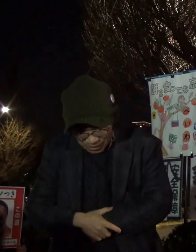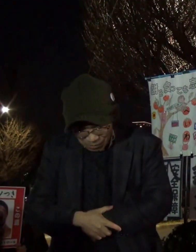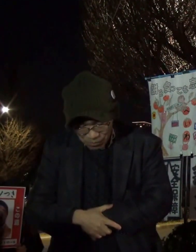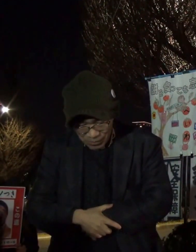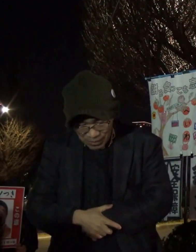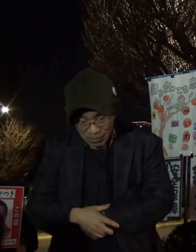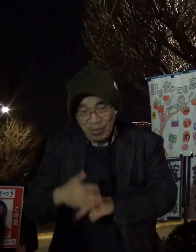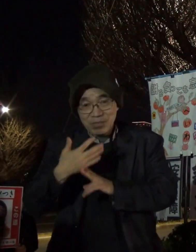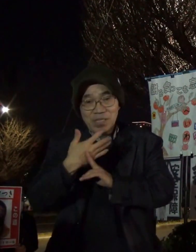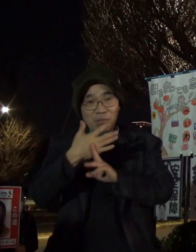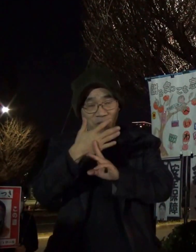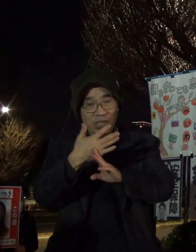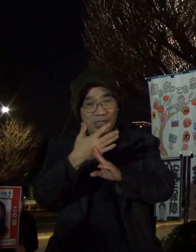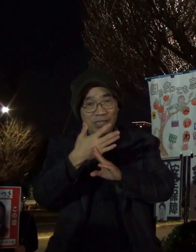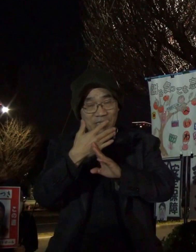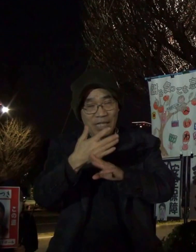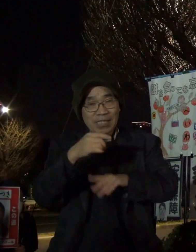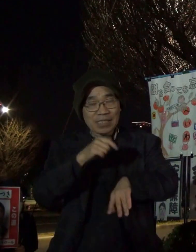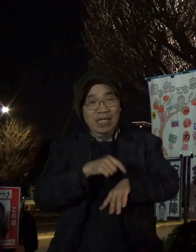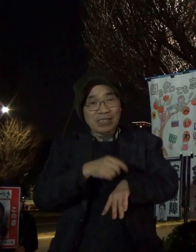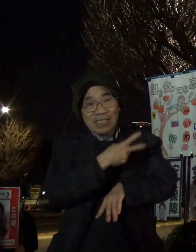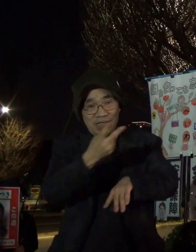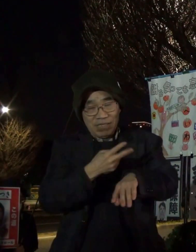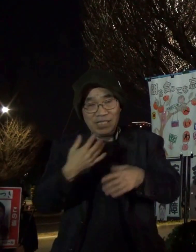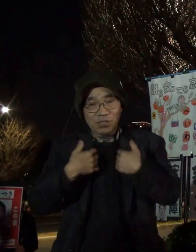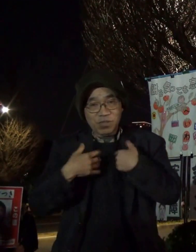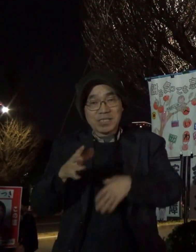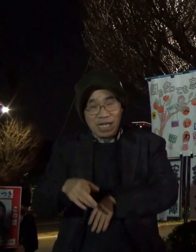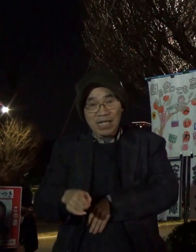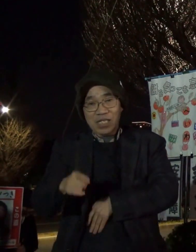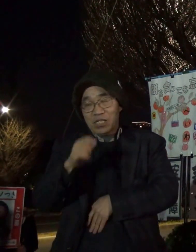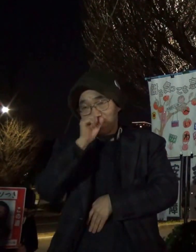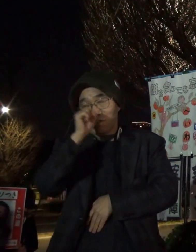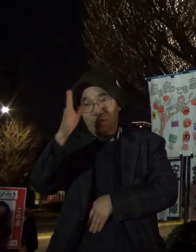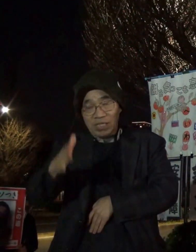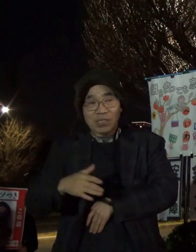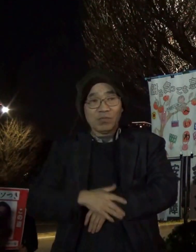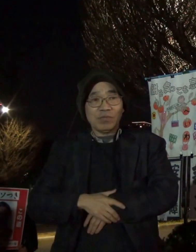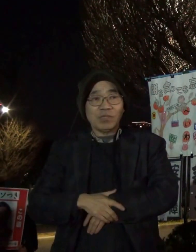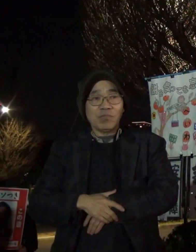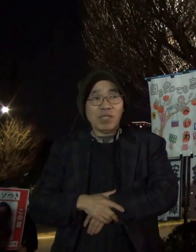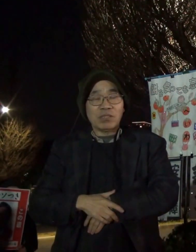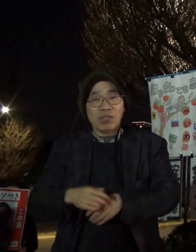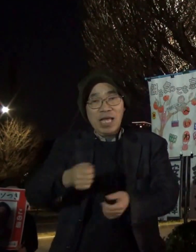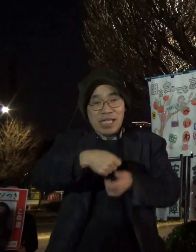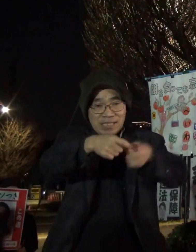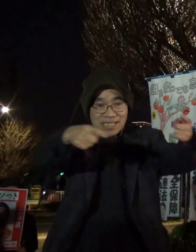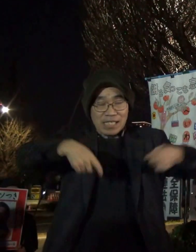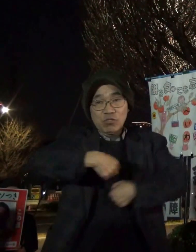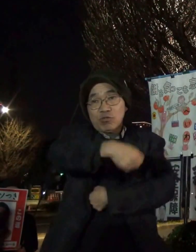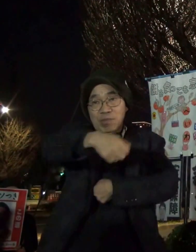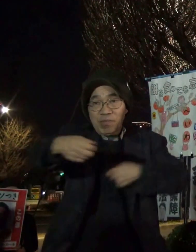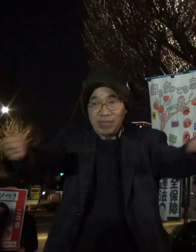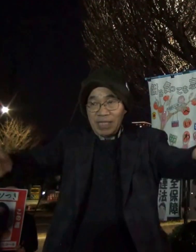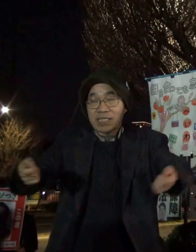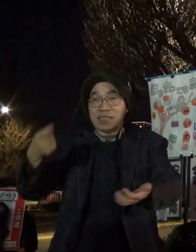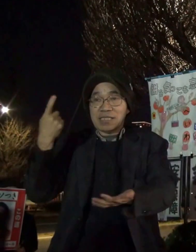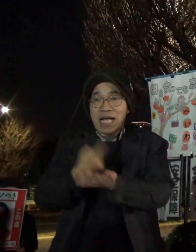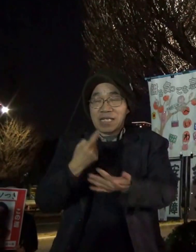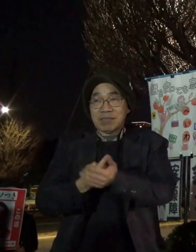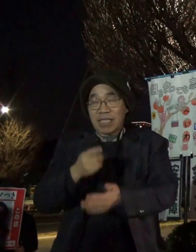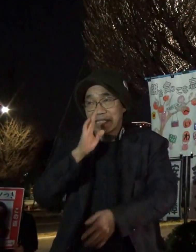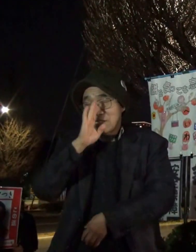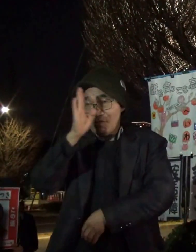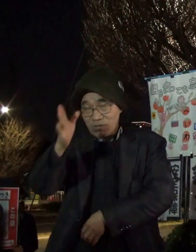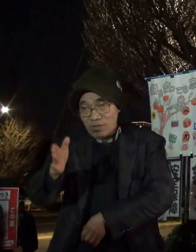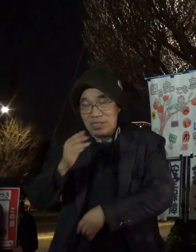デモ自体はかかりますがですね、ぜひともよろしくお願いいたします。それではこの後チラシ配りますので、ぜひご参加ください。ありがとうござい